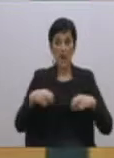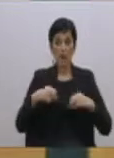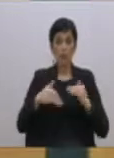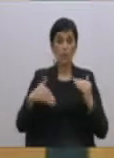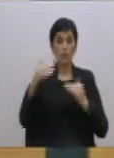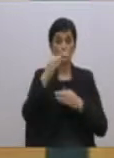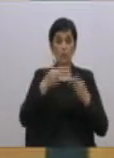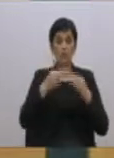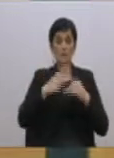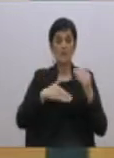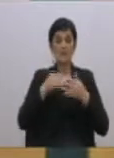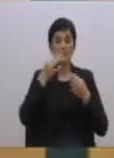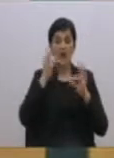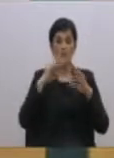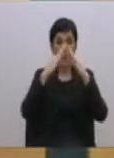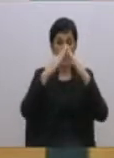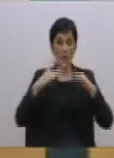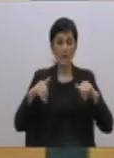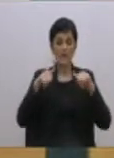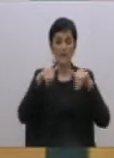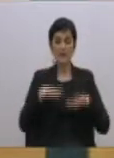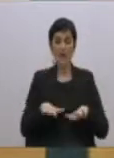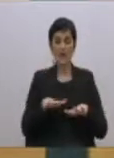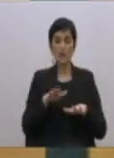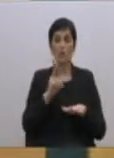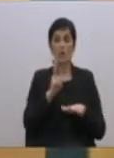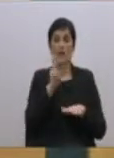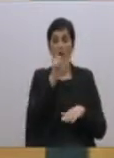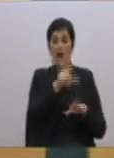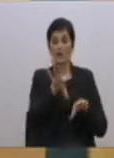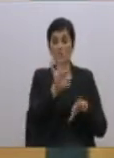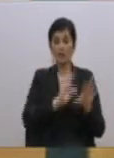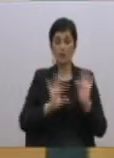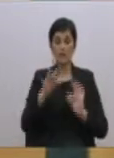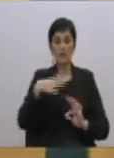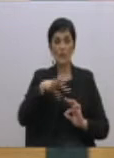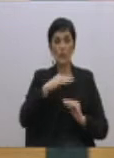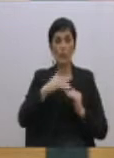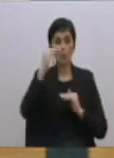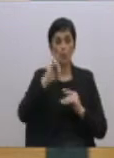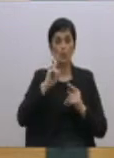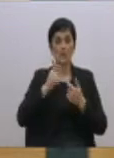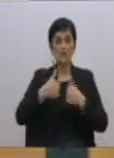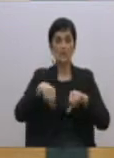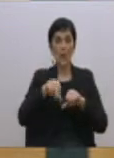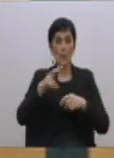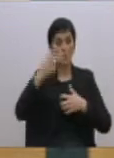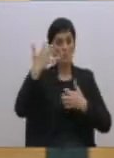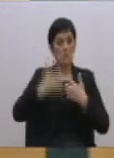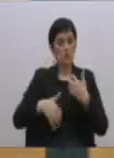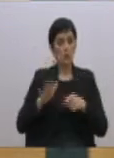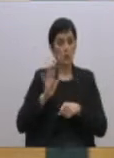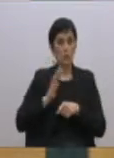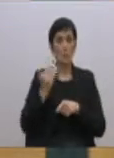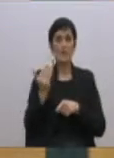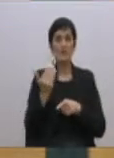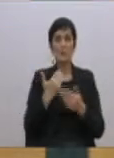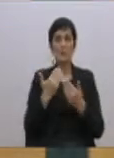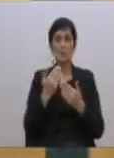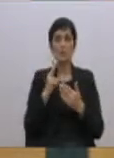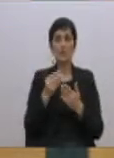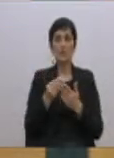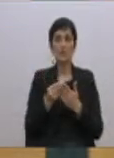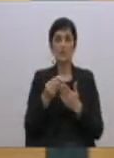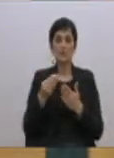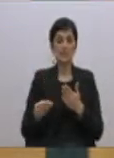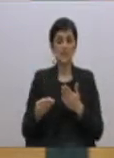შედეგად უზაკვალიფიკაციო პალატა დაადგენდა, რომ კანდიდატების შერჩევის პროცესში საქართველოს იუსტიციის უმაღლეს საბჭოს წევრი მიკერძოებული იყო, მისი მიგდომა